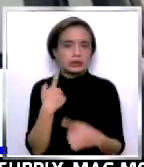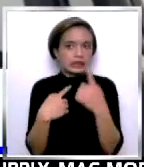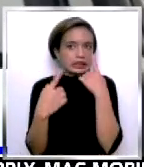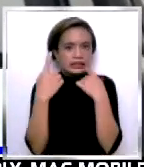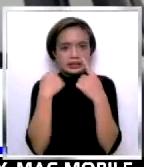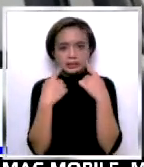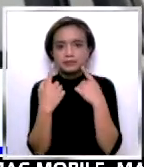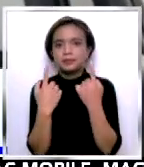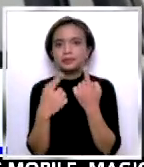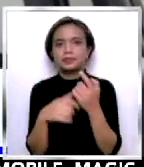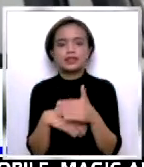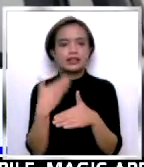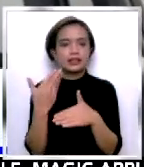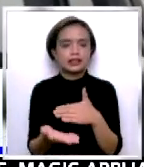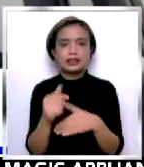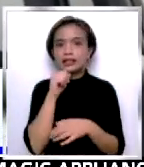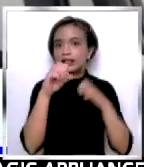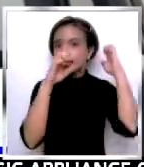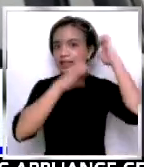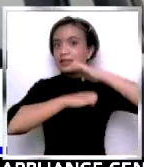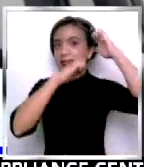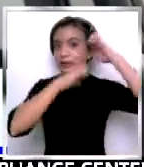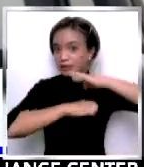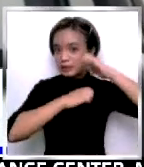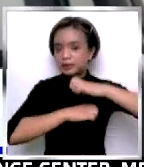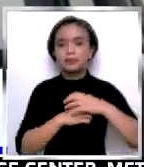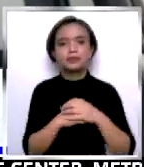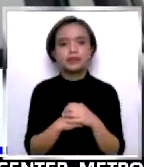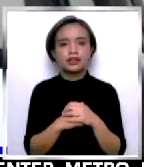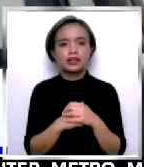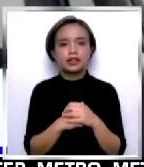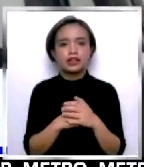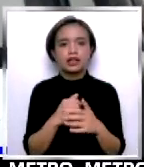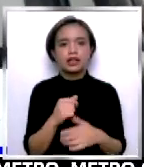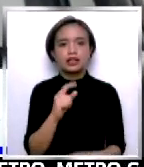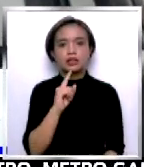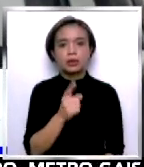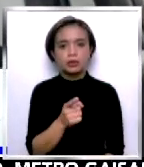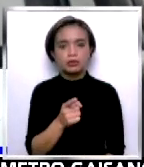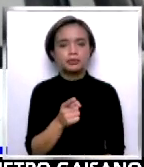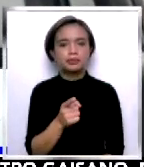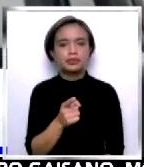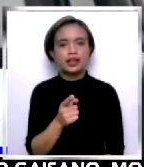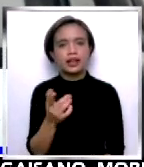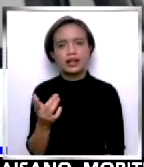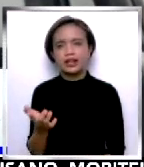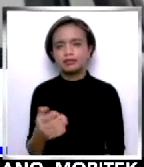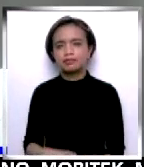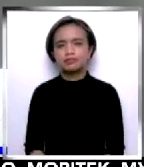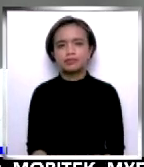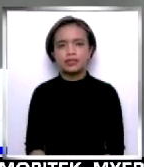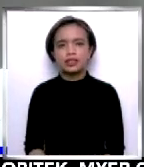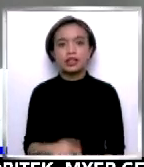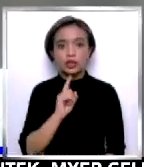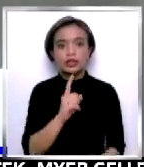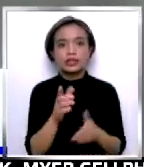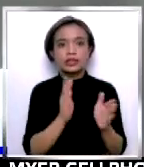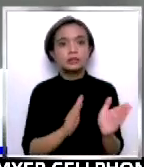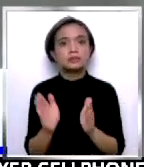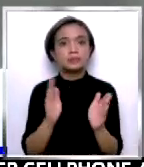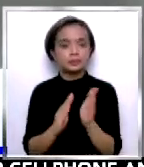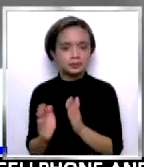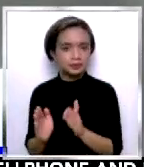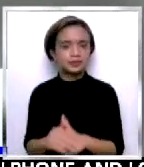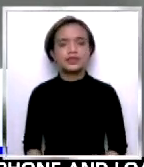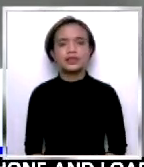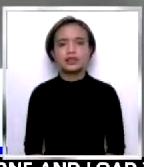And unexpected. And ganyan naman kasi medyo sort of planado siya.